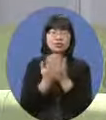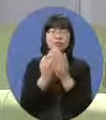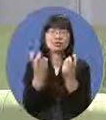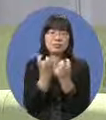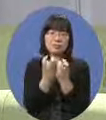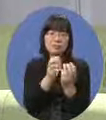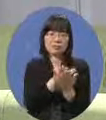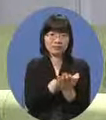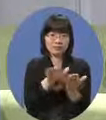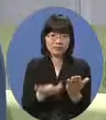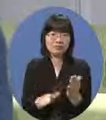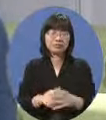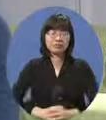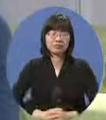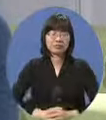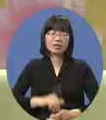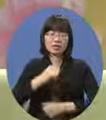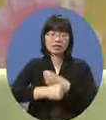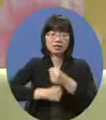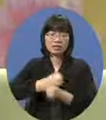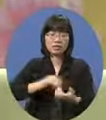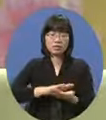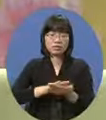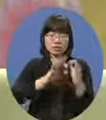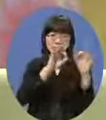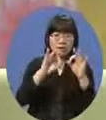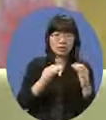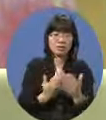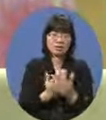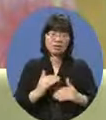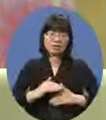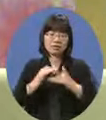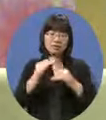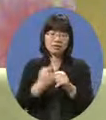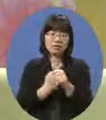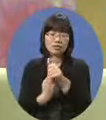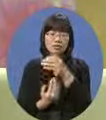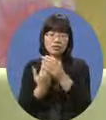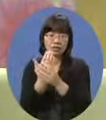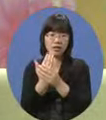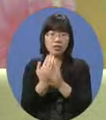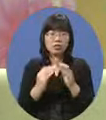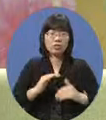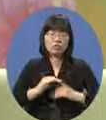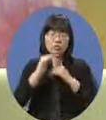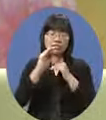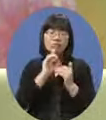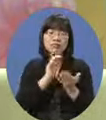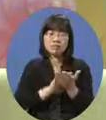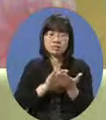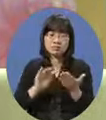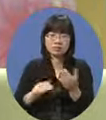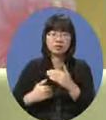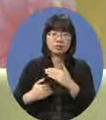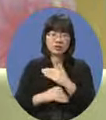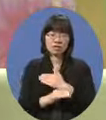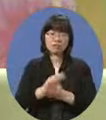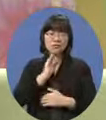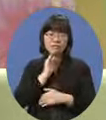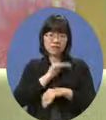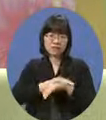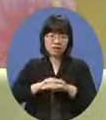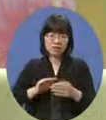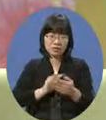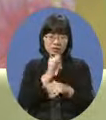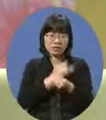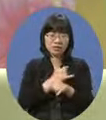되겠습니다. 네. 자유놀이는 그 발달 과정 중에 아주 자연스럽게 나타나는 과정이라고 해요. 근데 우리가 정말 잘 놀 수